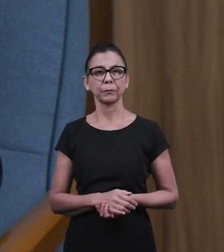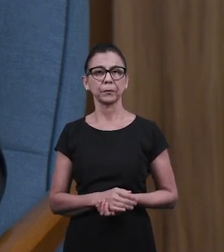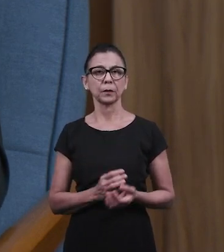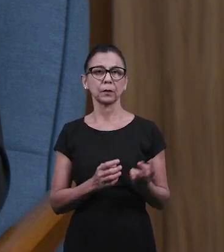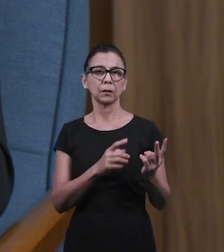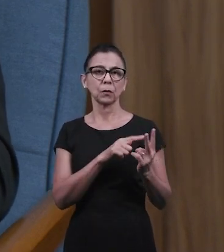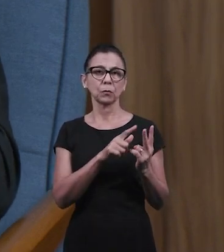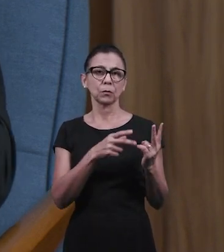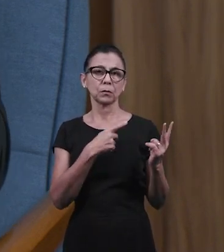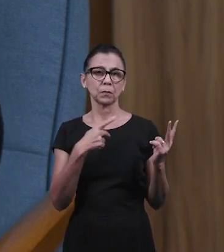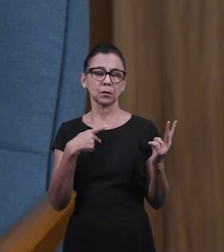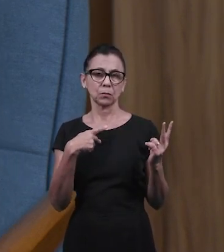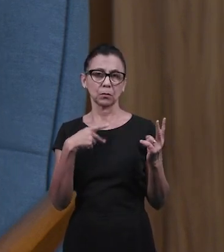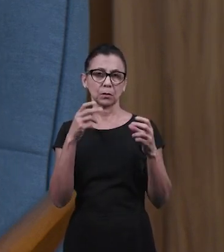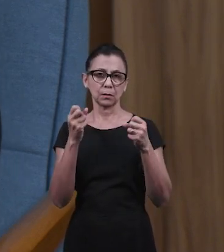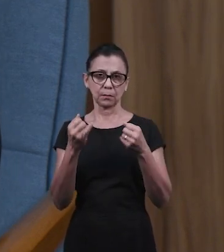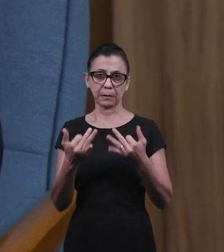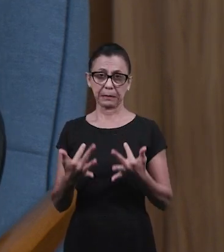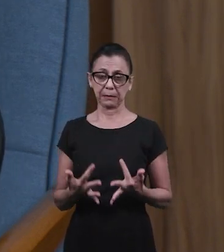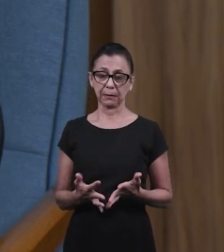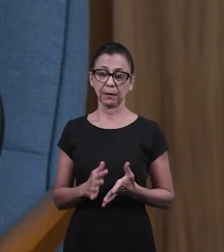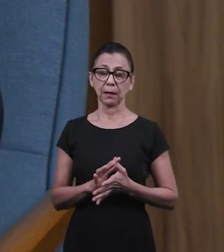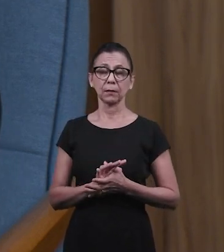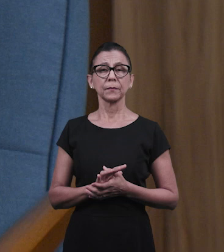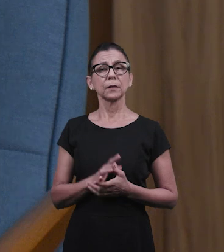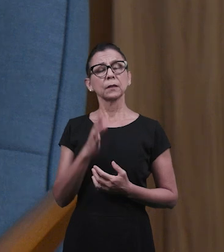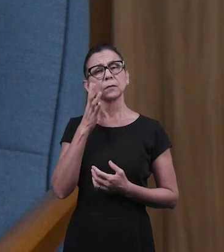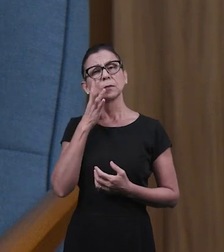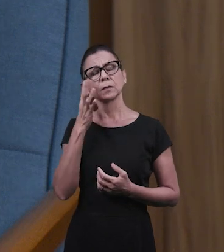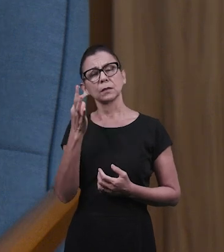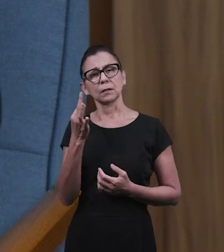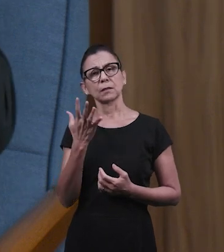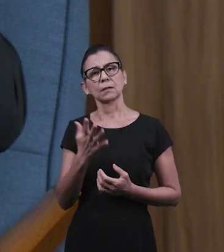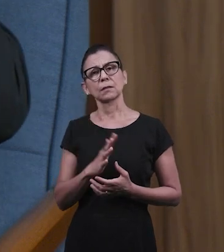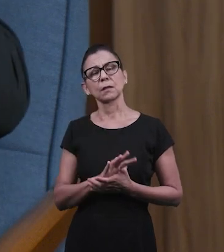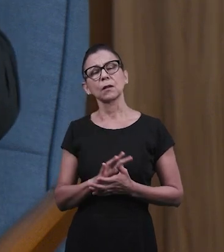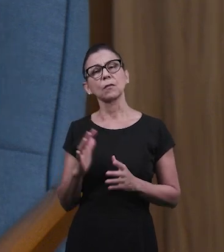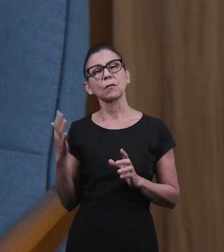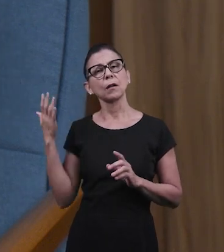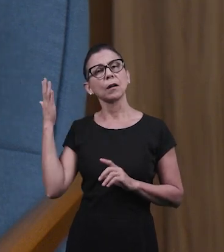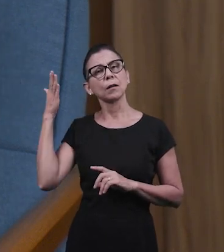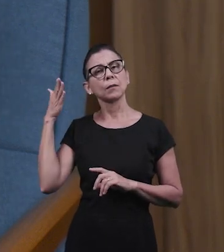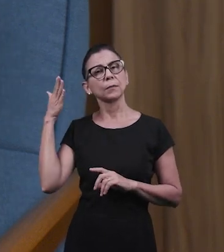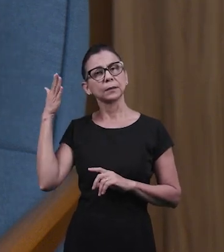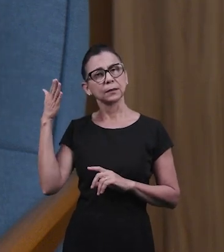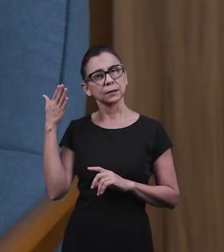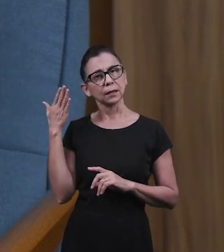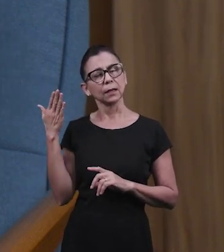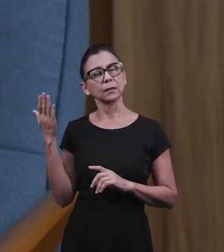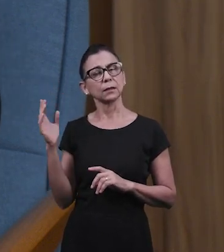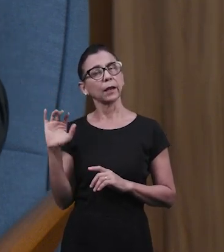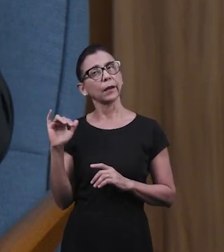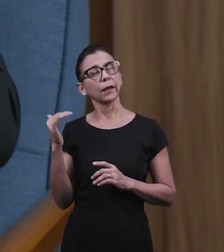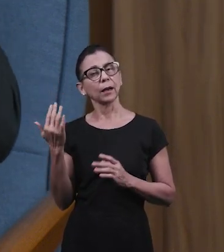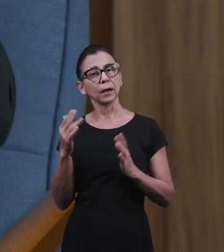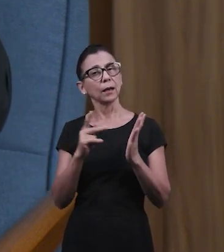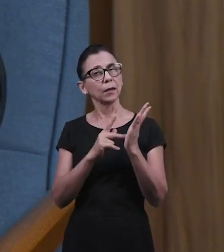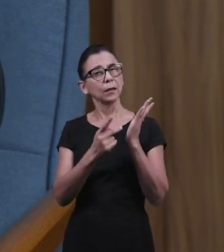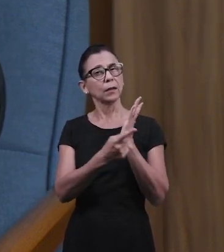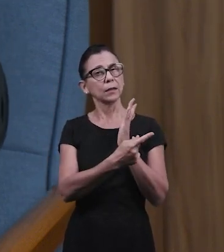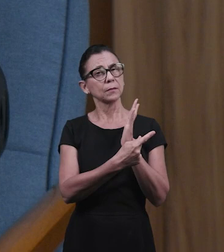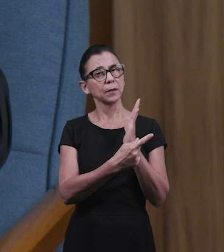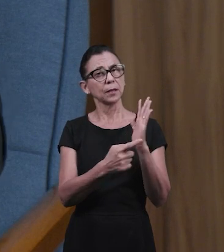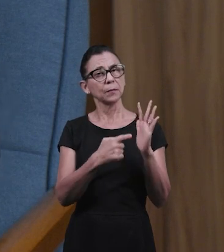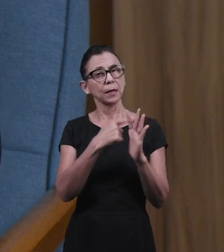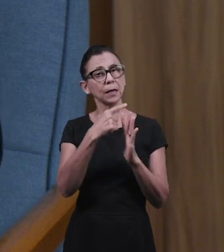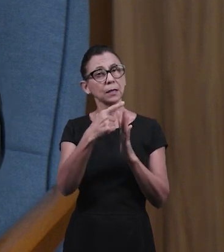ce que le pasteur vient de dire, vous allez être attentif au message, aux paraboles que nous allons passer maintenant. Nous allons passer